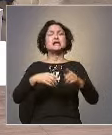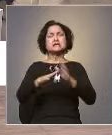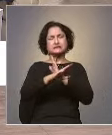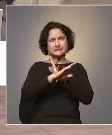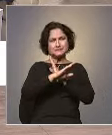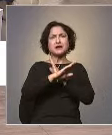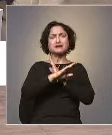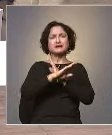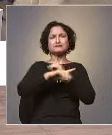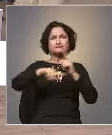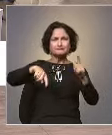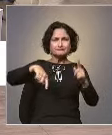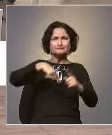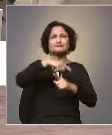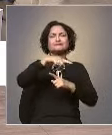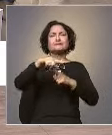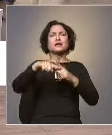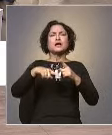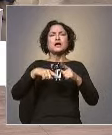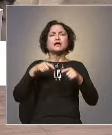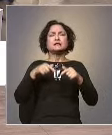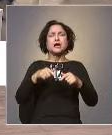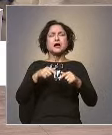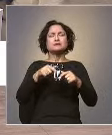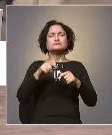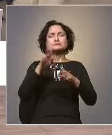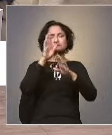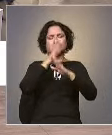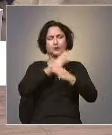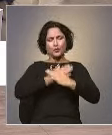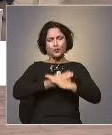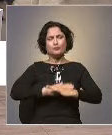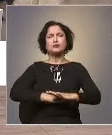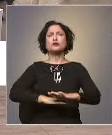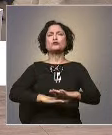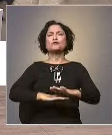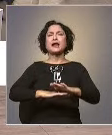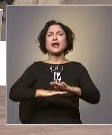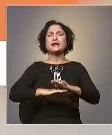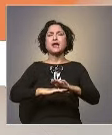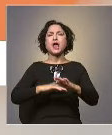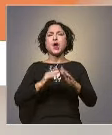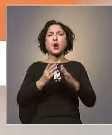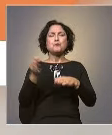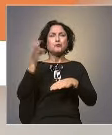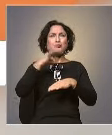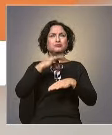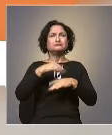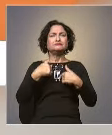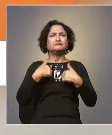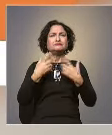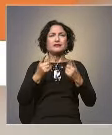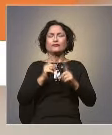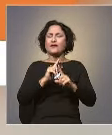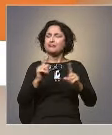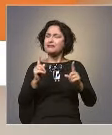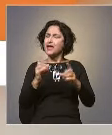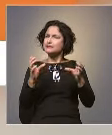гарантира всъщност постигането на нирвана или умиротворение. Ще кажа обаче, че това все пак не е сборник с